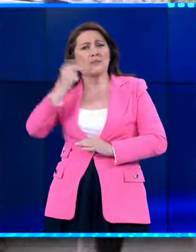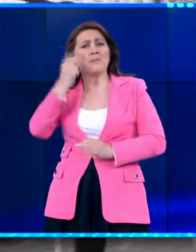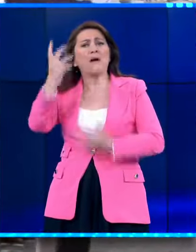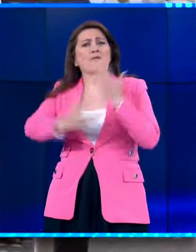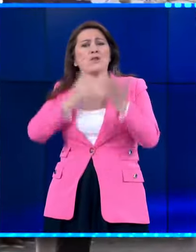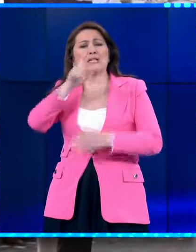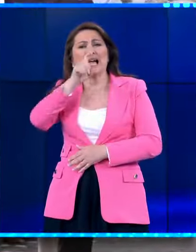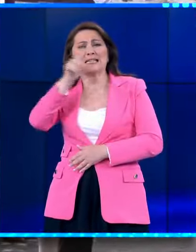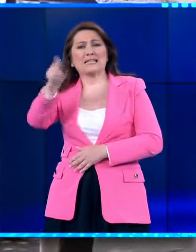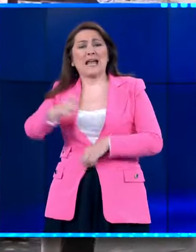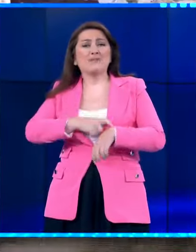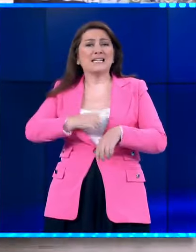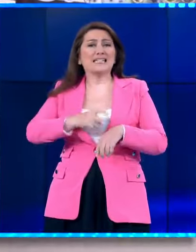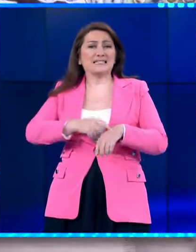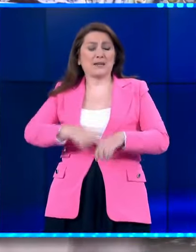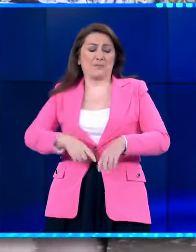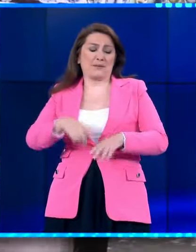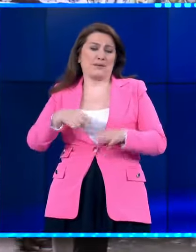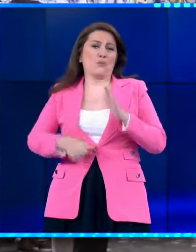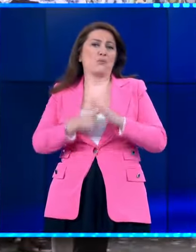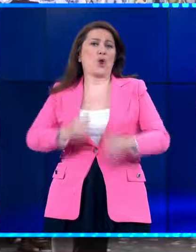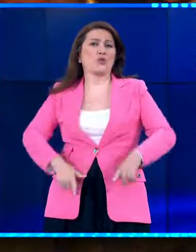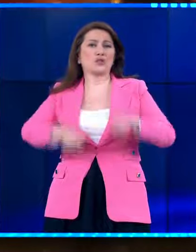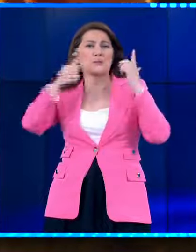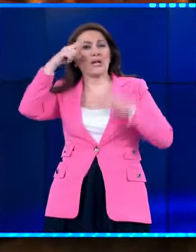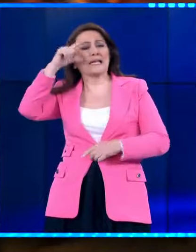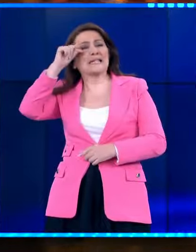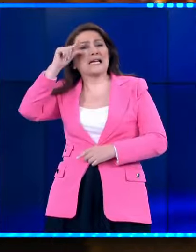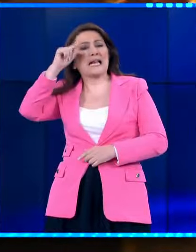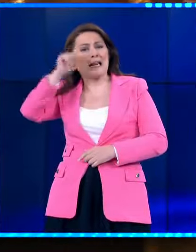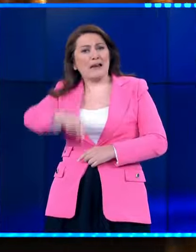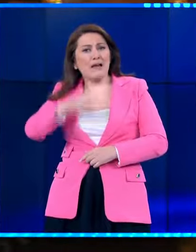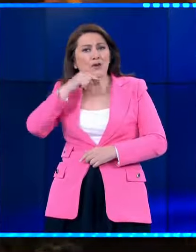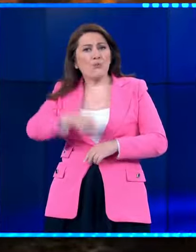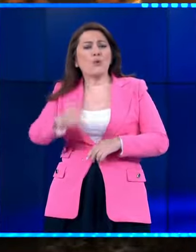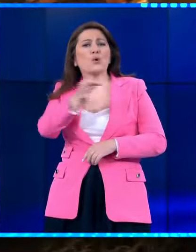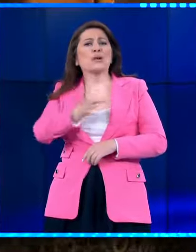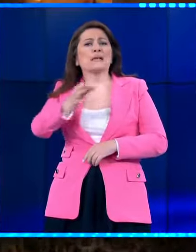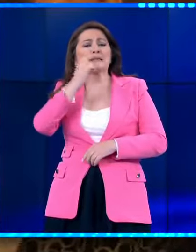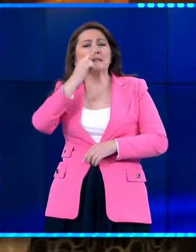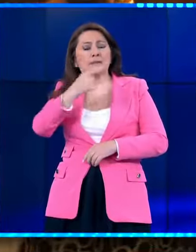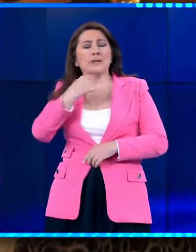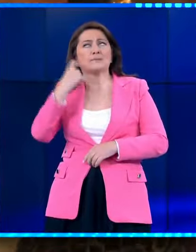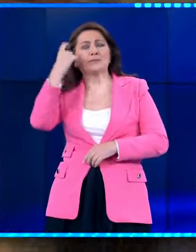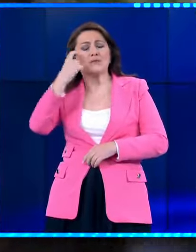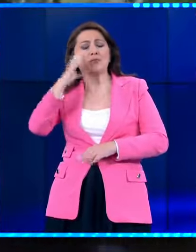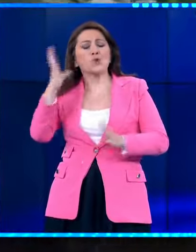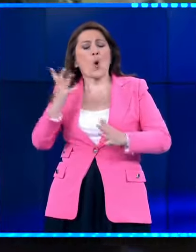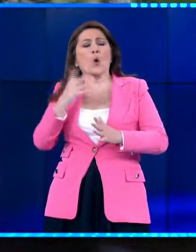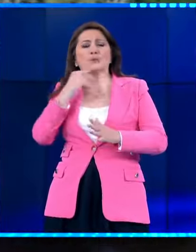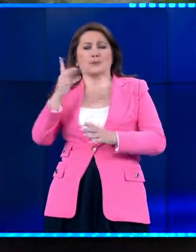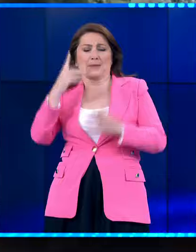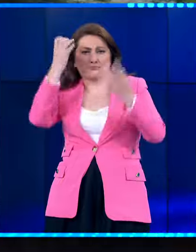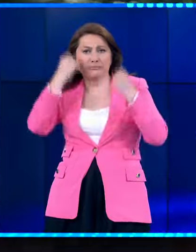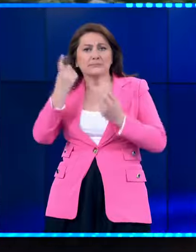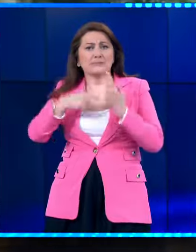πρόεδρος Δημοκρατίας, η κυρία Κατερίνα Σακελαροπούλου, τόνισε ότι σκεφτόμαστε όσους επλήγησαν αλλά και όσους έδωσαν ηρωική μάχη με τις φλόγες. Στα Χανιά παρακολούθησε